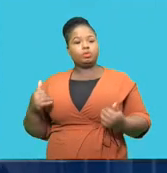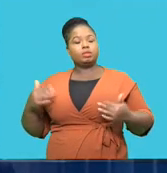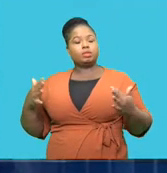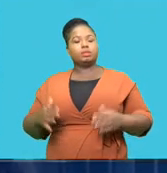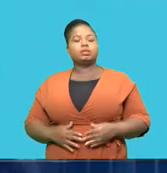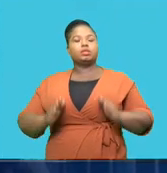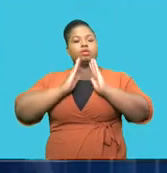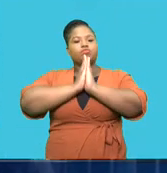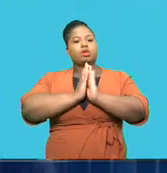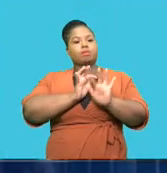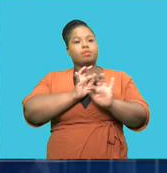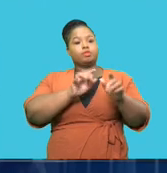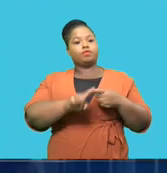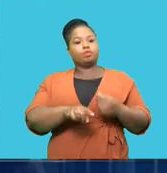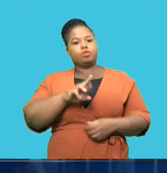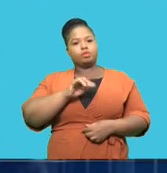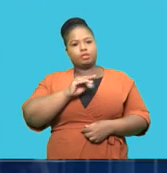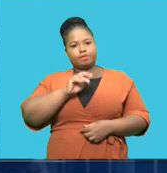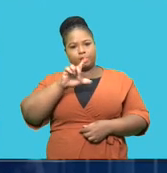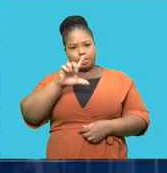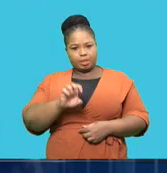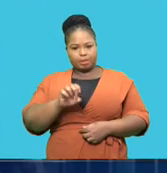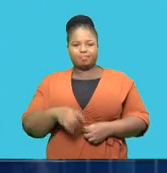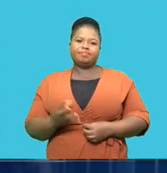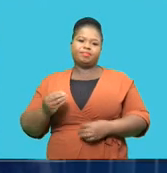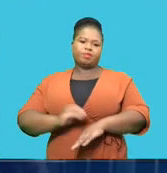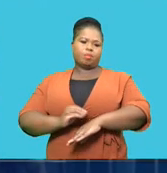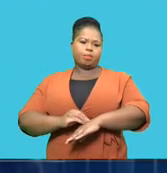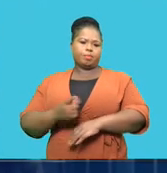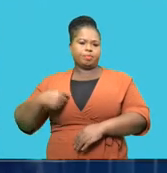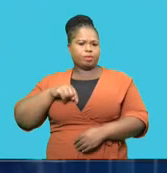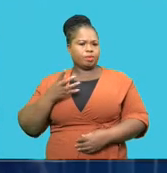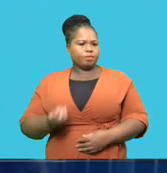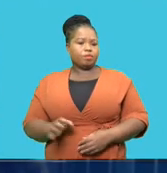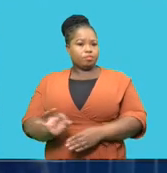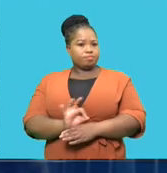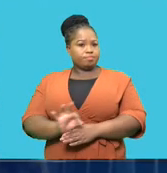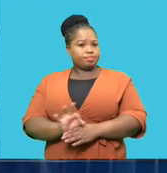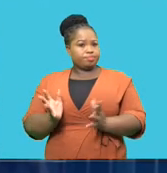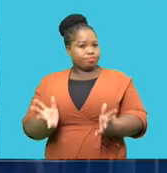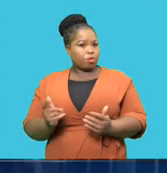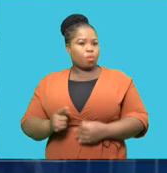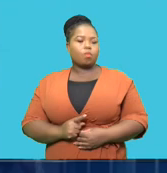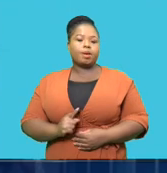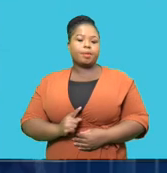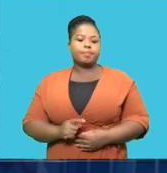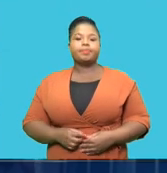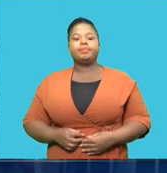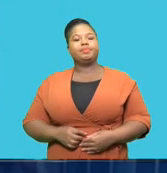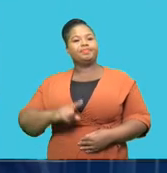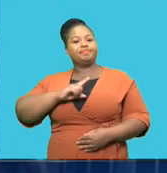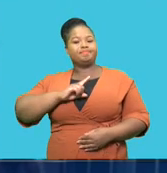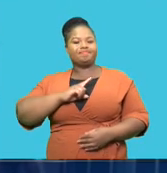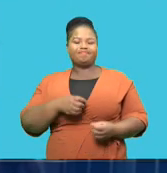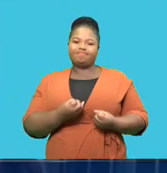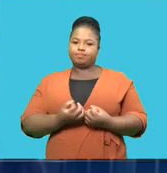from Rossetenville. Sine problem. The reason that we organize this prayer march, it's a